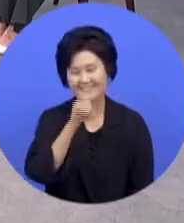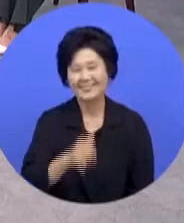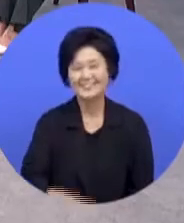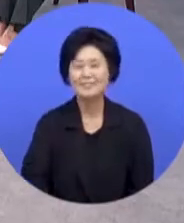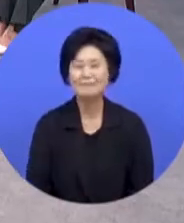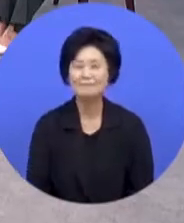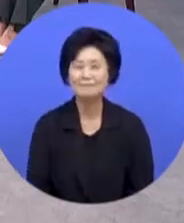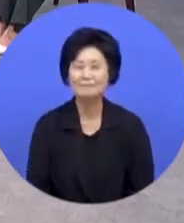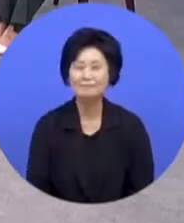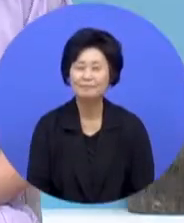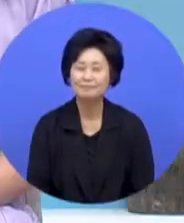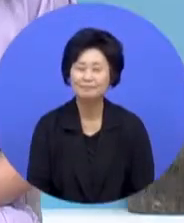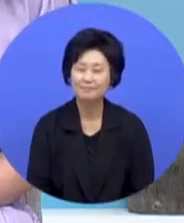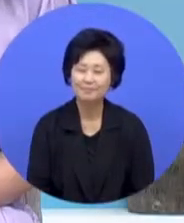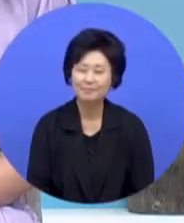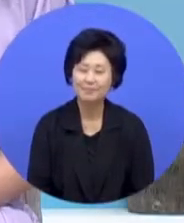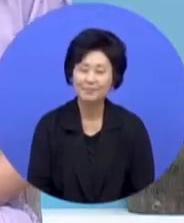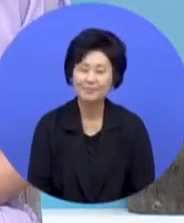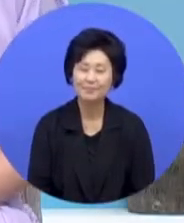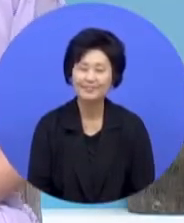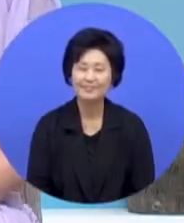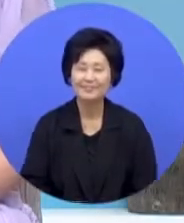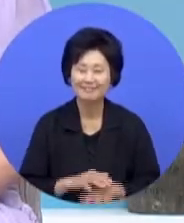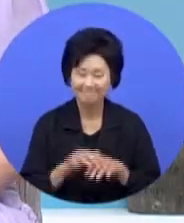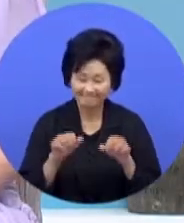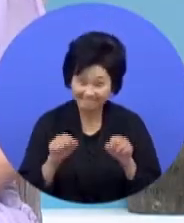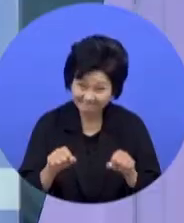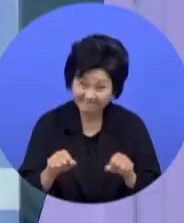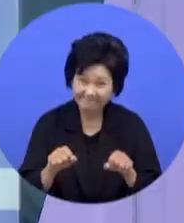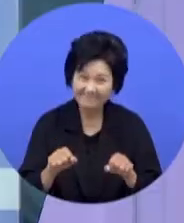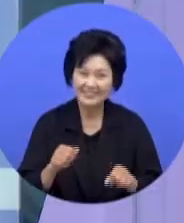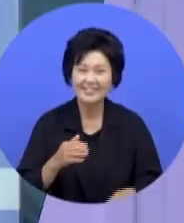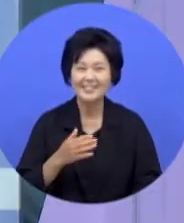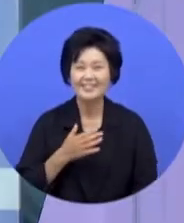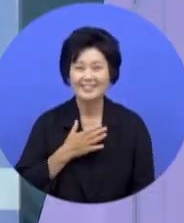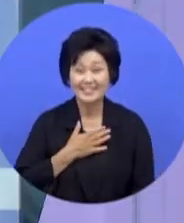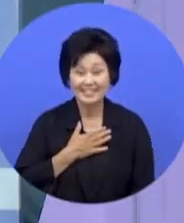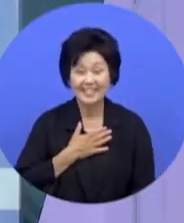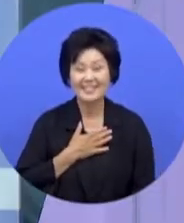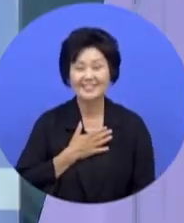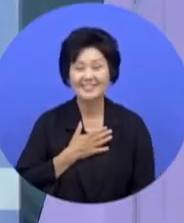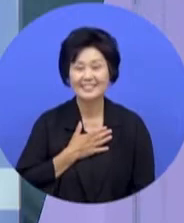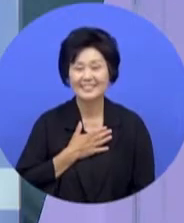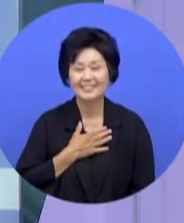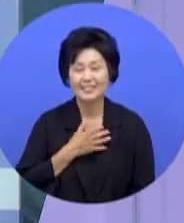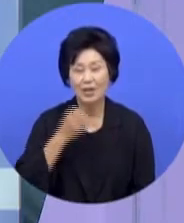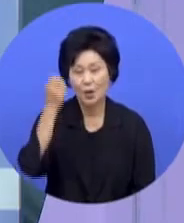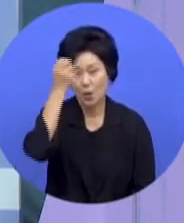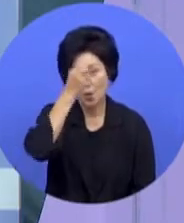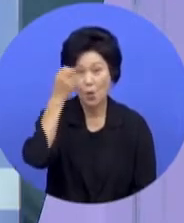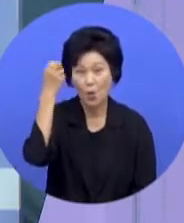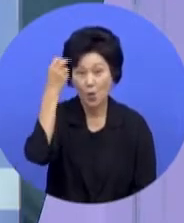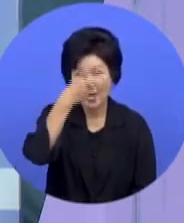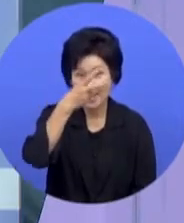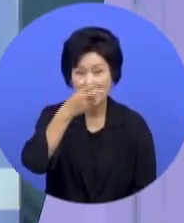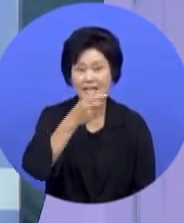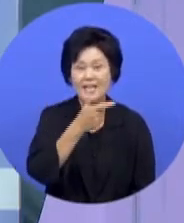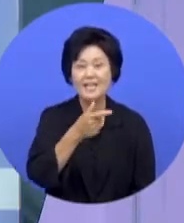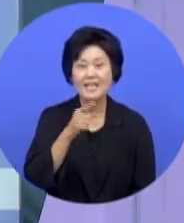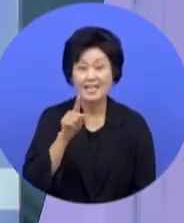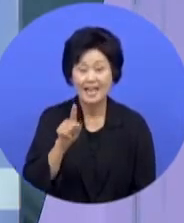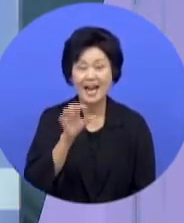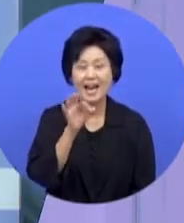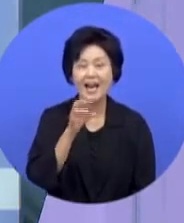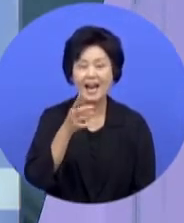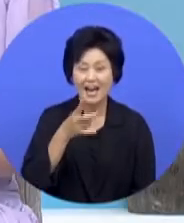네, 반갑습니다. 네. 학생 대표네요. 네. 네, 안녕하세요. 저는 지금 인천기독국제학교 다니고 있는 고등학교 2학년 나예담이라고 합니다. 예?